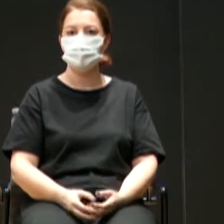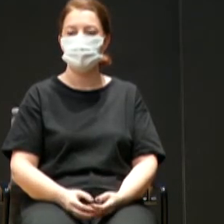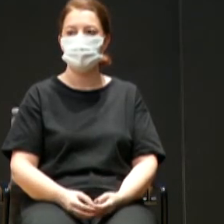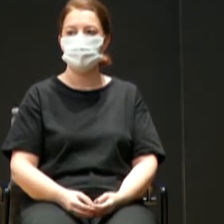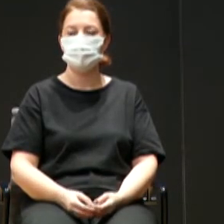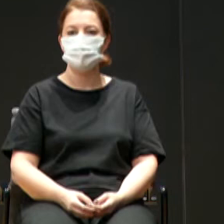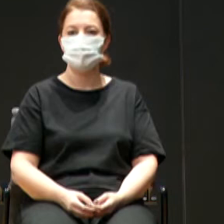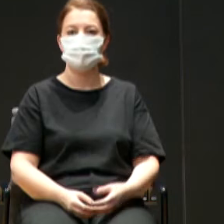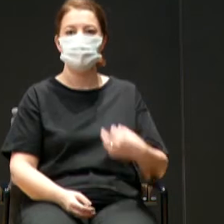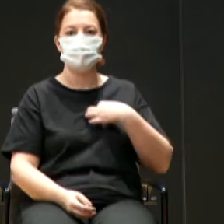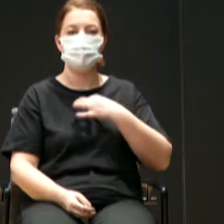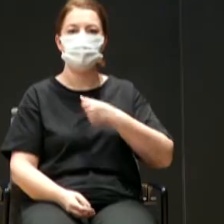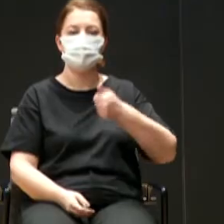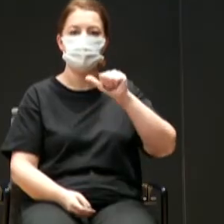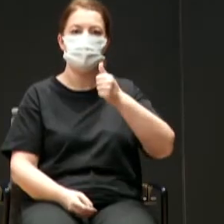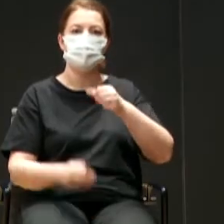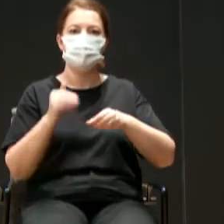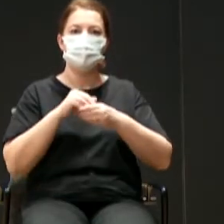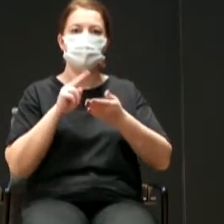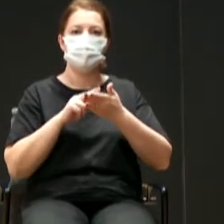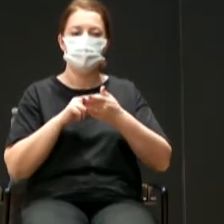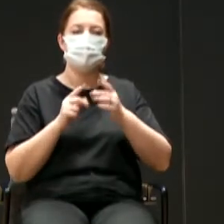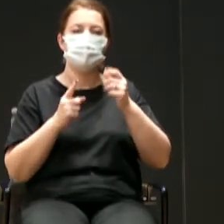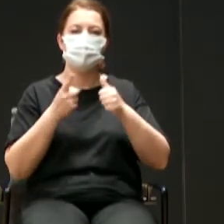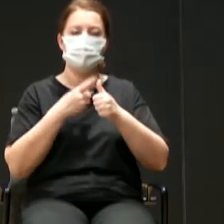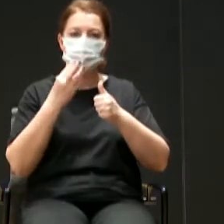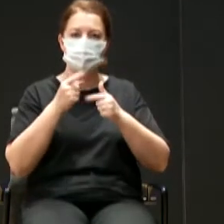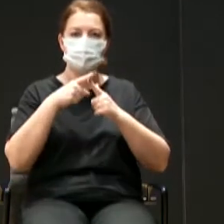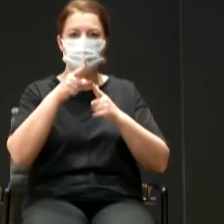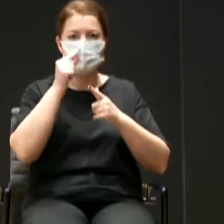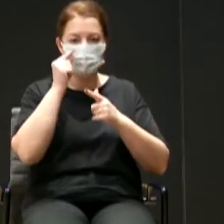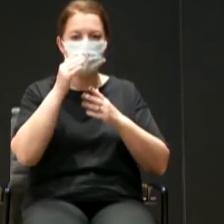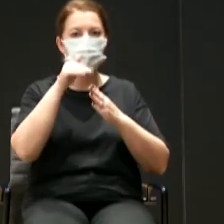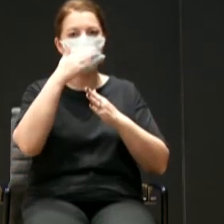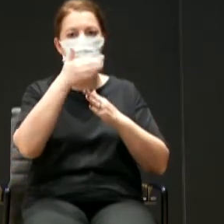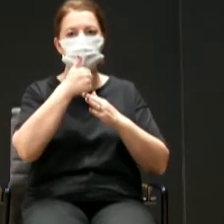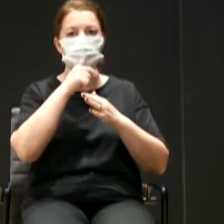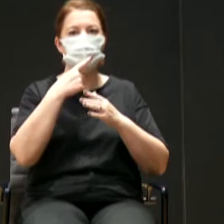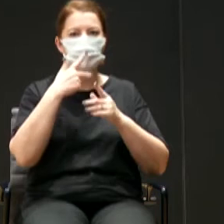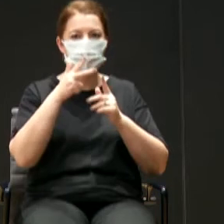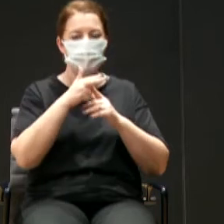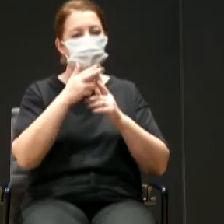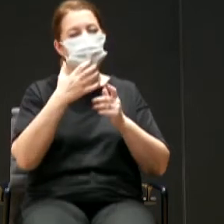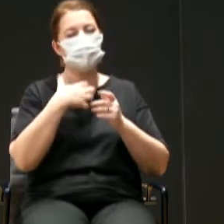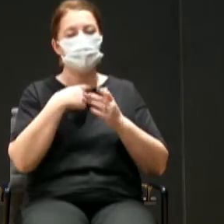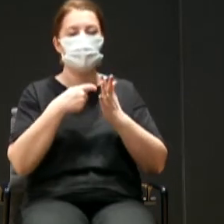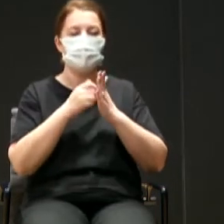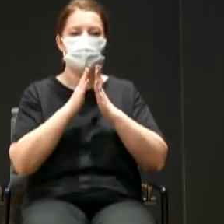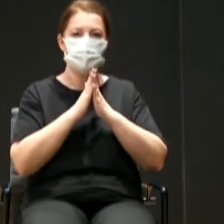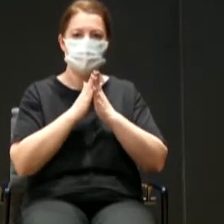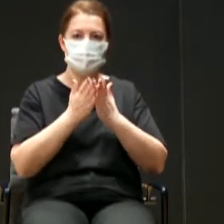Sayın Başkan, değerli meclis üyeleri, öncelikle Tahir Bey ve diğer abimizin sözünü kestiğim için kendi adıma özür